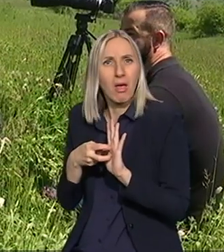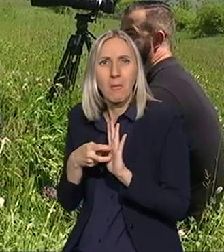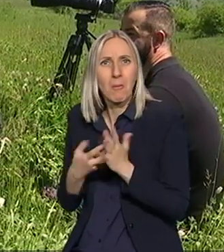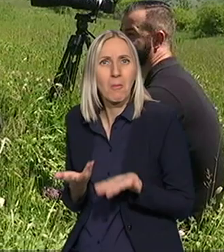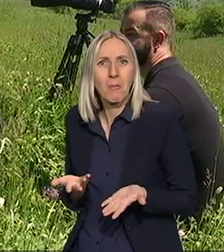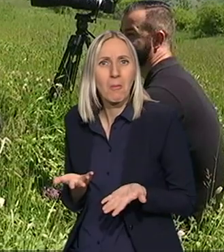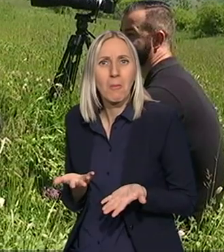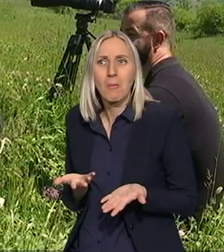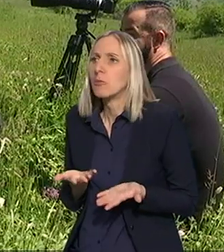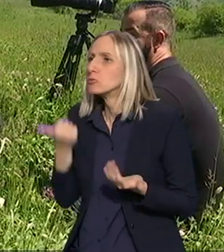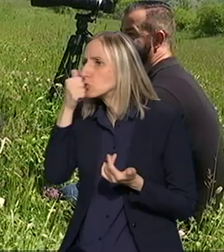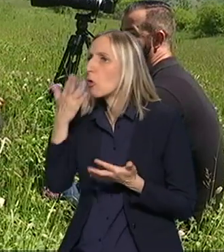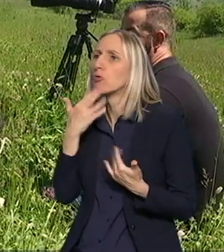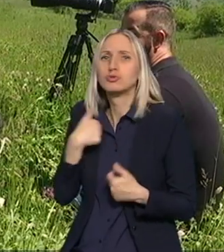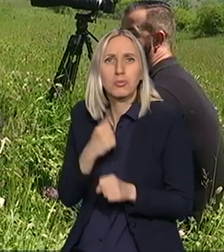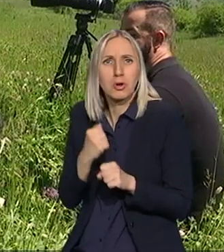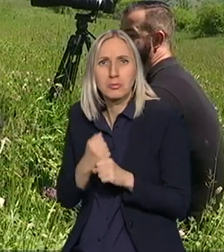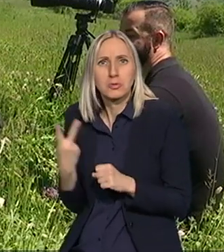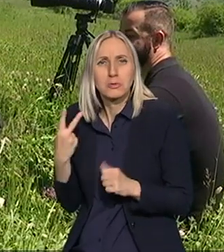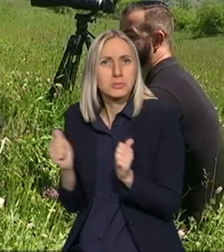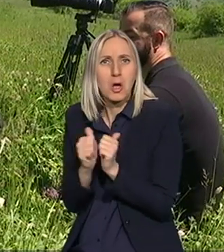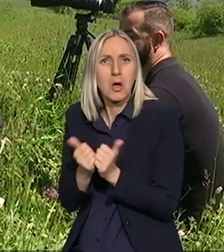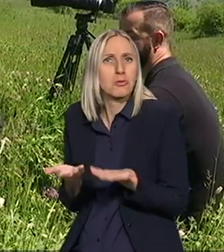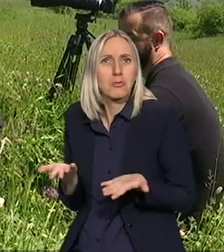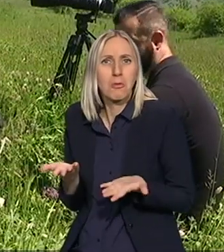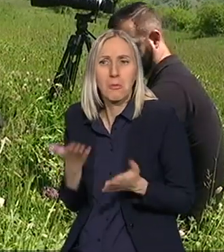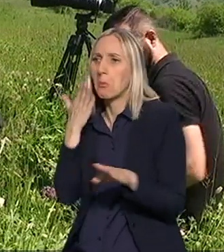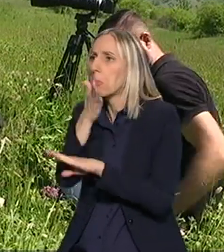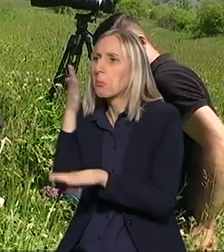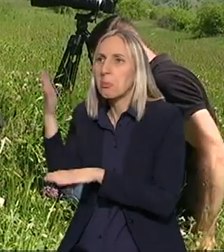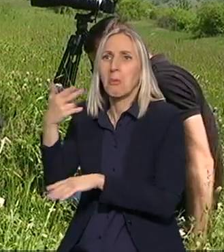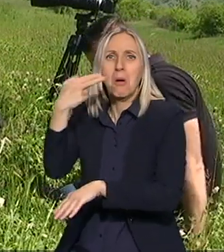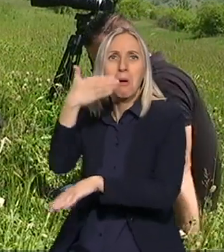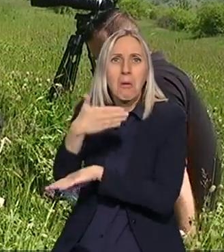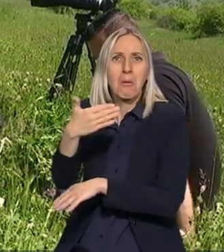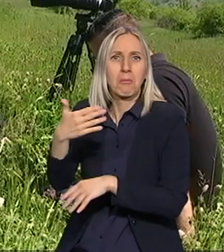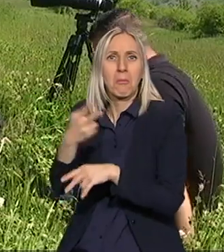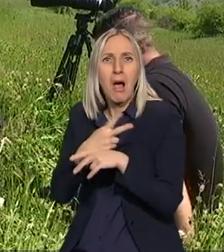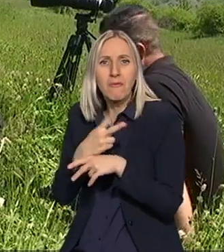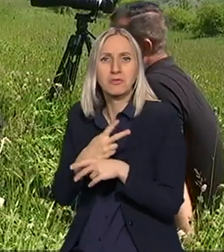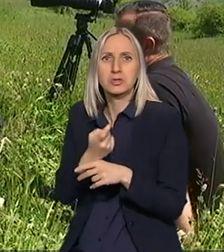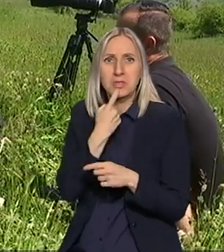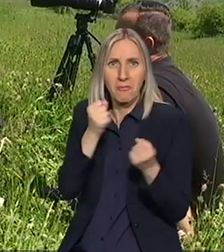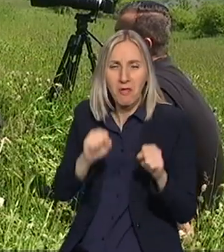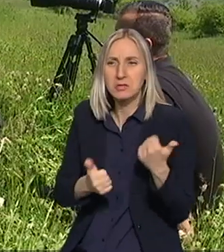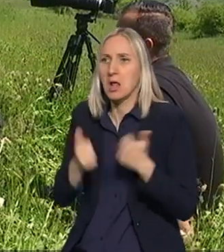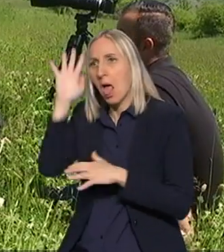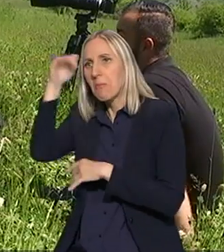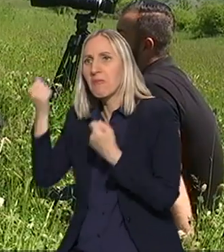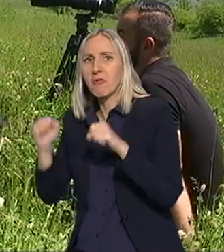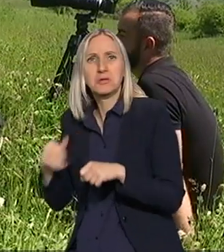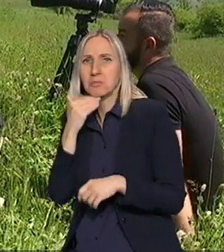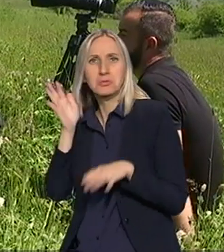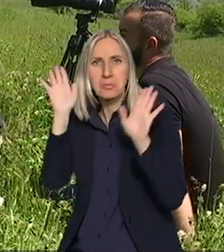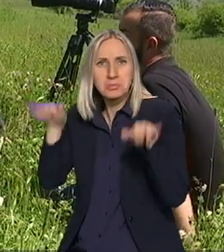gde hoćemo. Idemo mi u lokalima gde su vlasnici srpske nacionalnosti, drugari